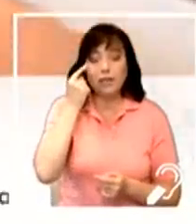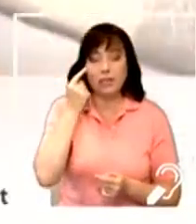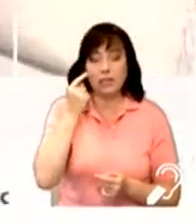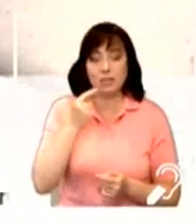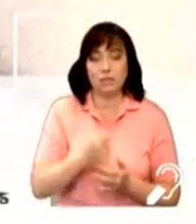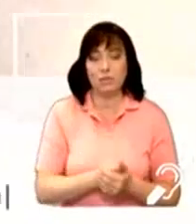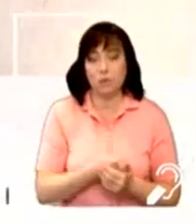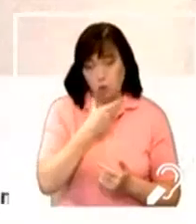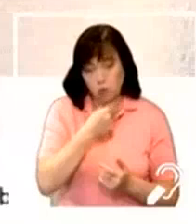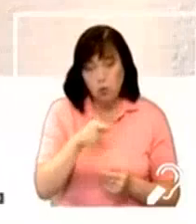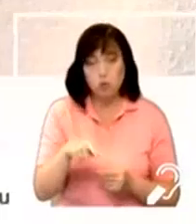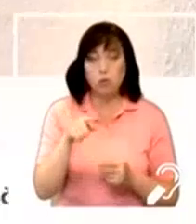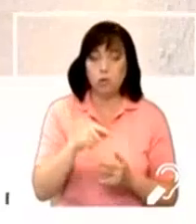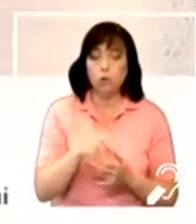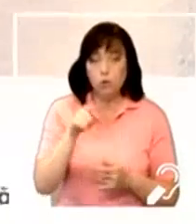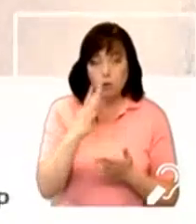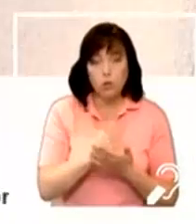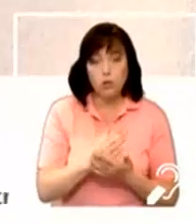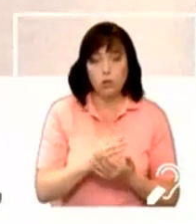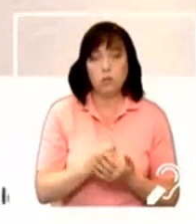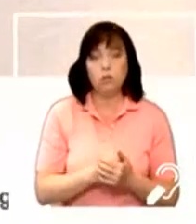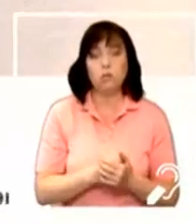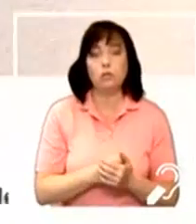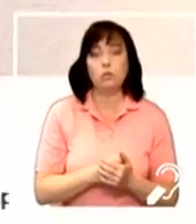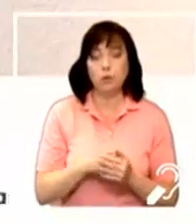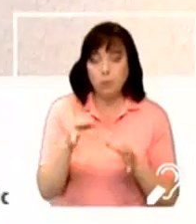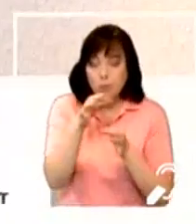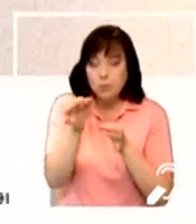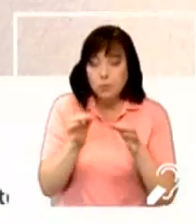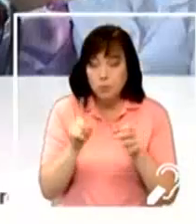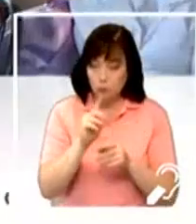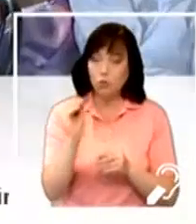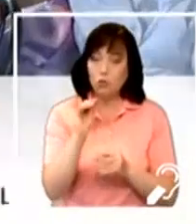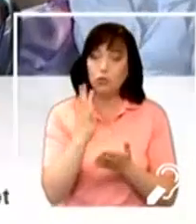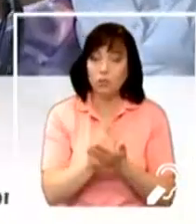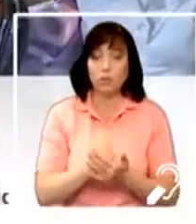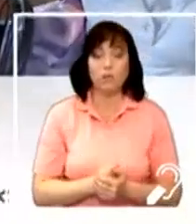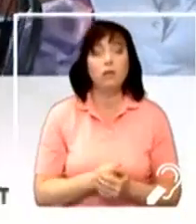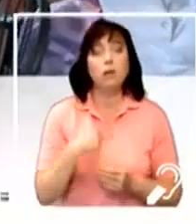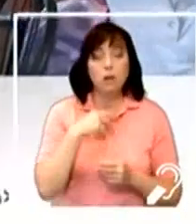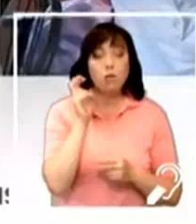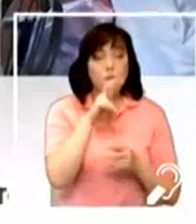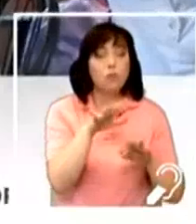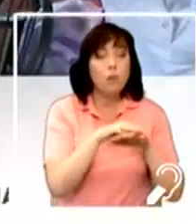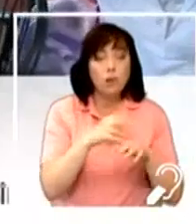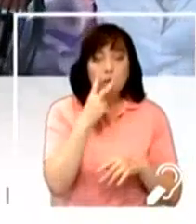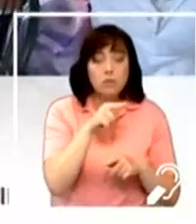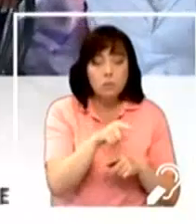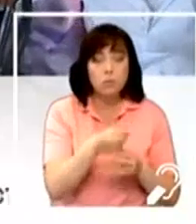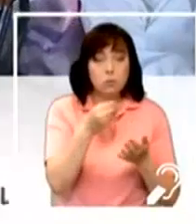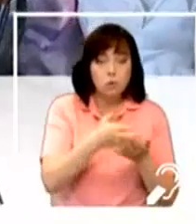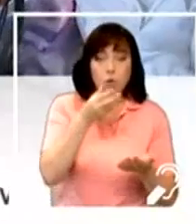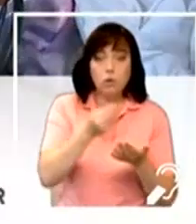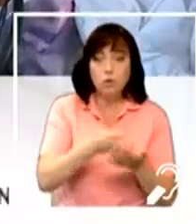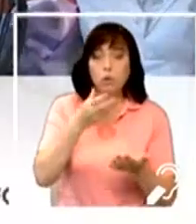orez frumos, uite și rinchii, da? Trebuie ceva cu da, ceva bun. Da. Merg la piață și îmi tăt cărările și